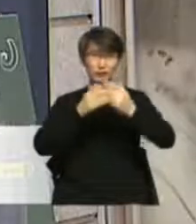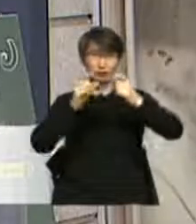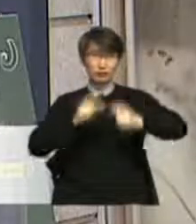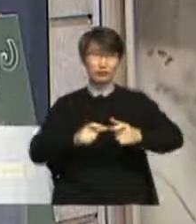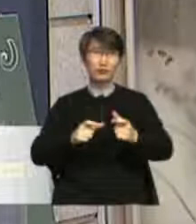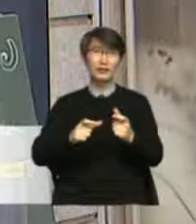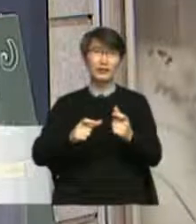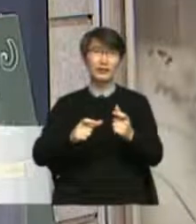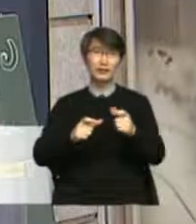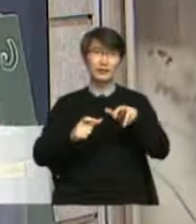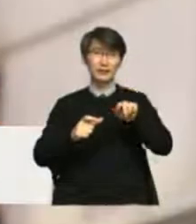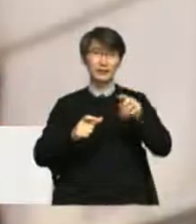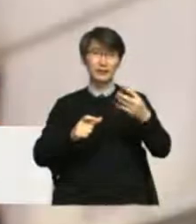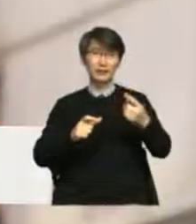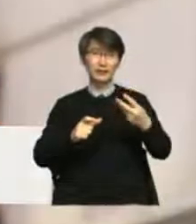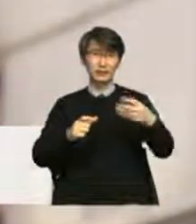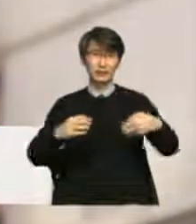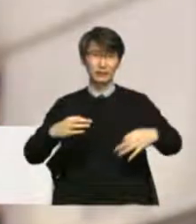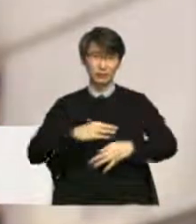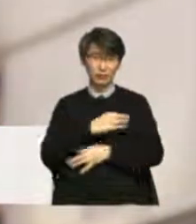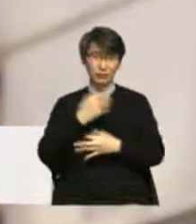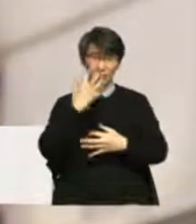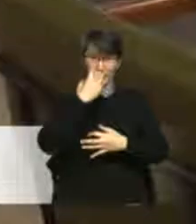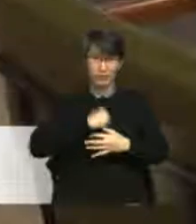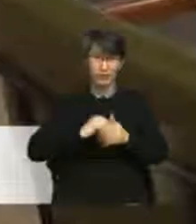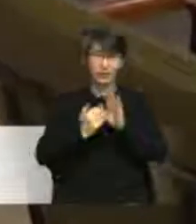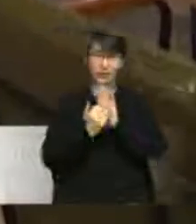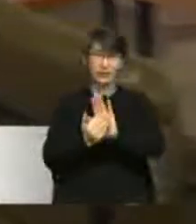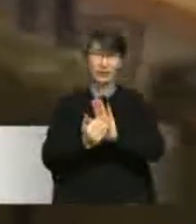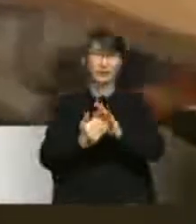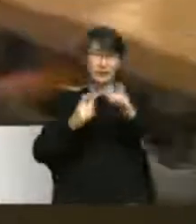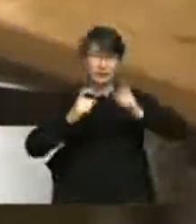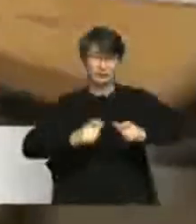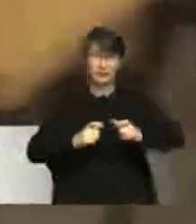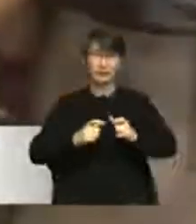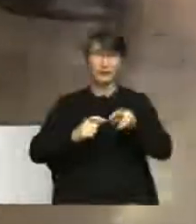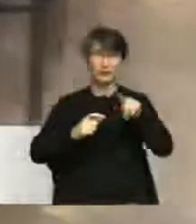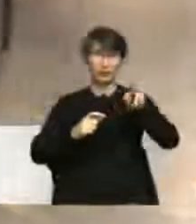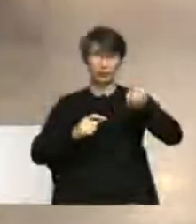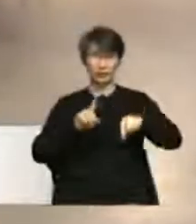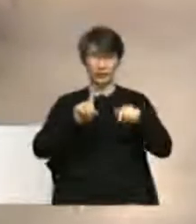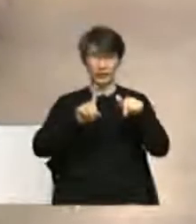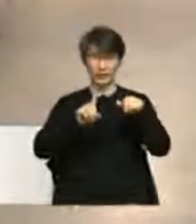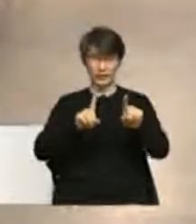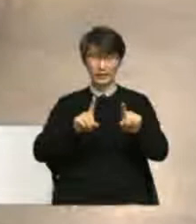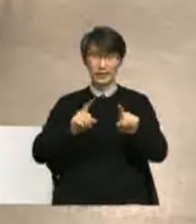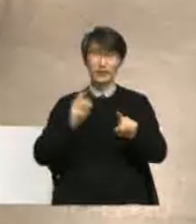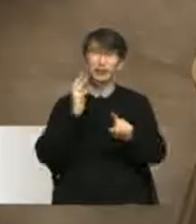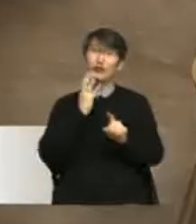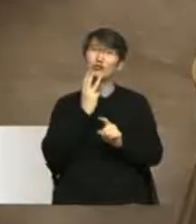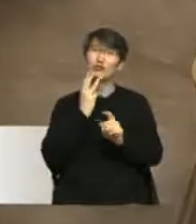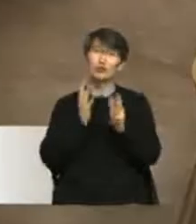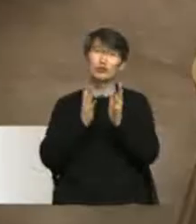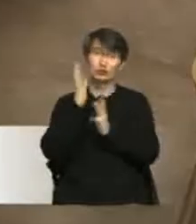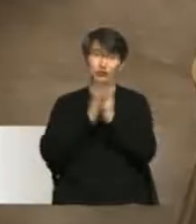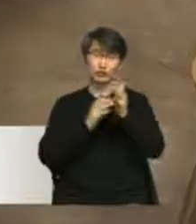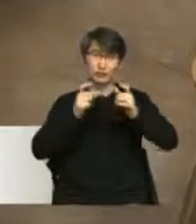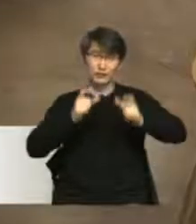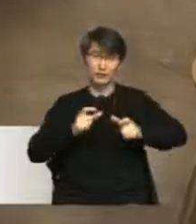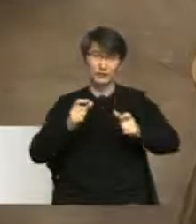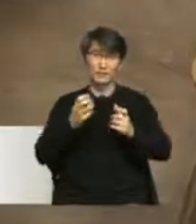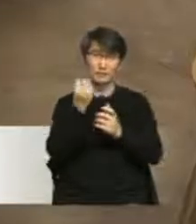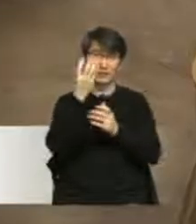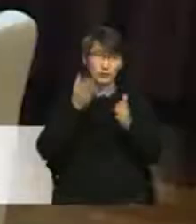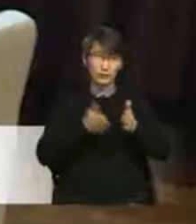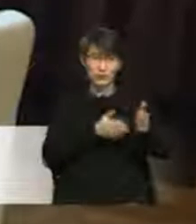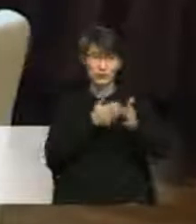구가 젠트리 pk 션 방지 목적으로 지정한 구역으로 성수 1가 2동 에 서울숲 길과 방송 됐길 상황